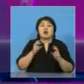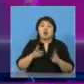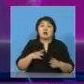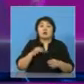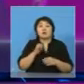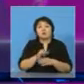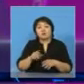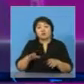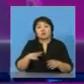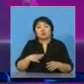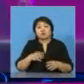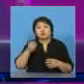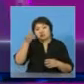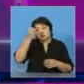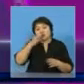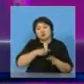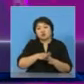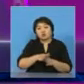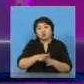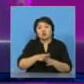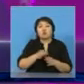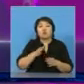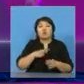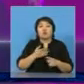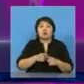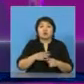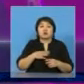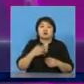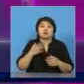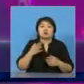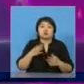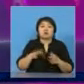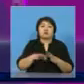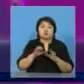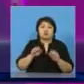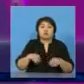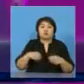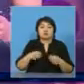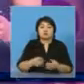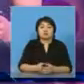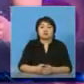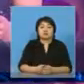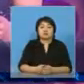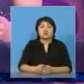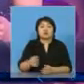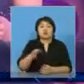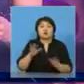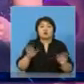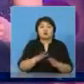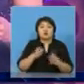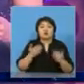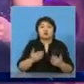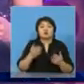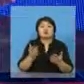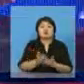да таланттарға толы болғаннан кейін оған таңдану мүмкін емес деп санаймын. Облыстық филармония